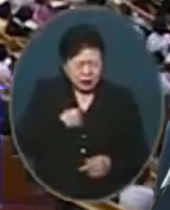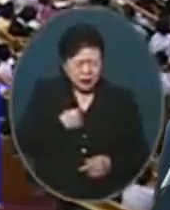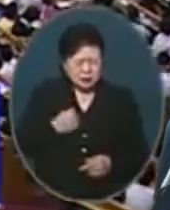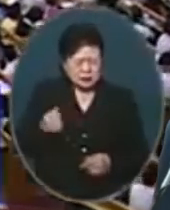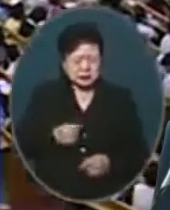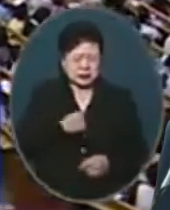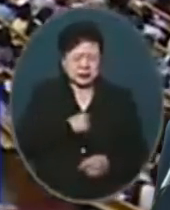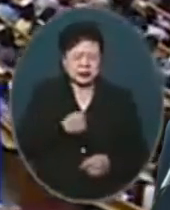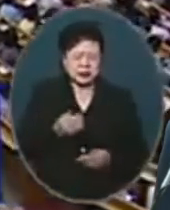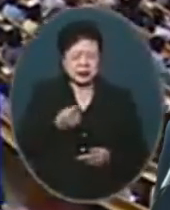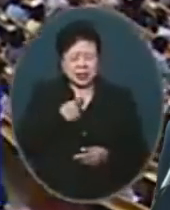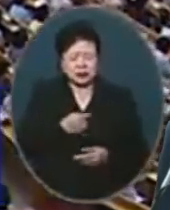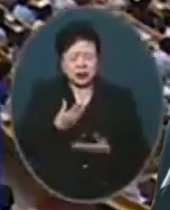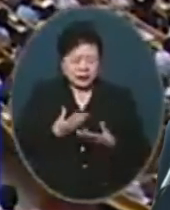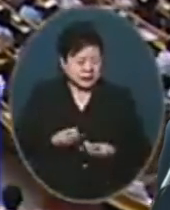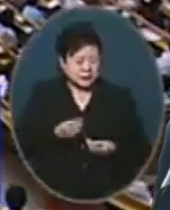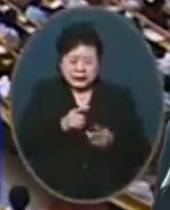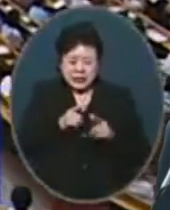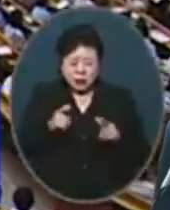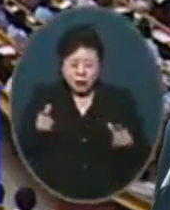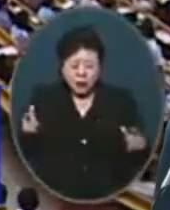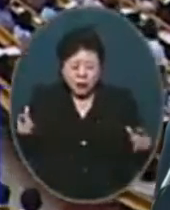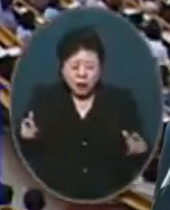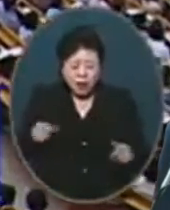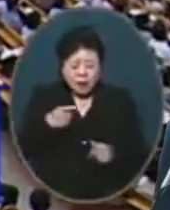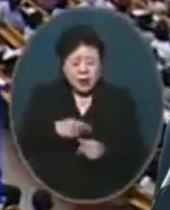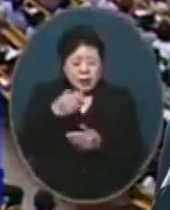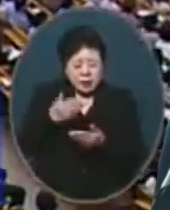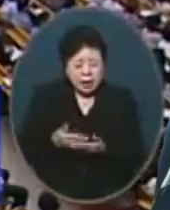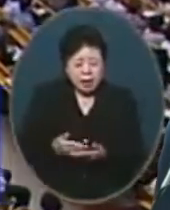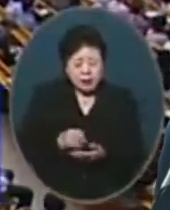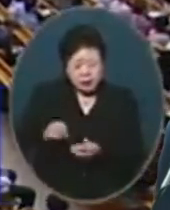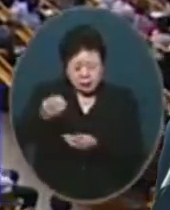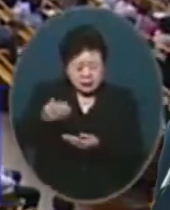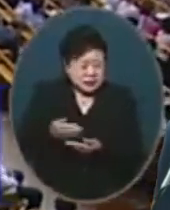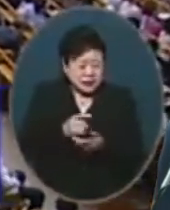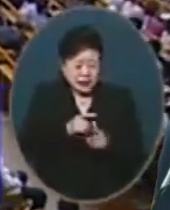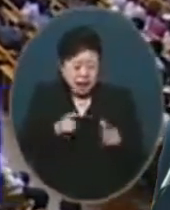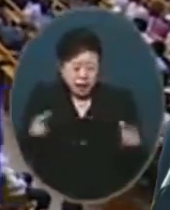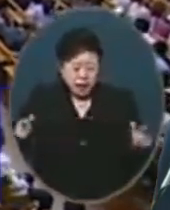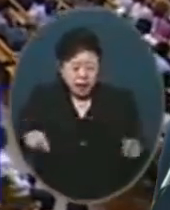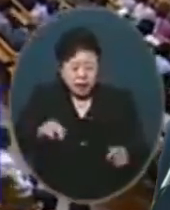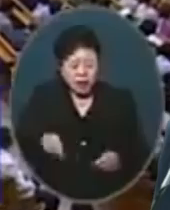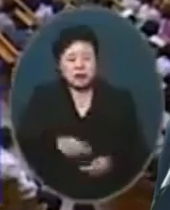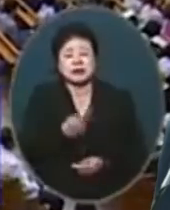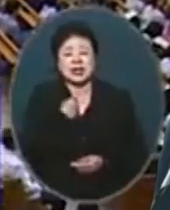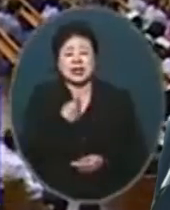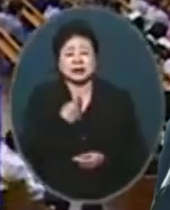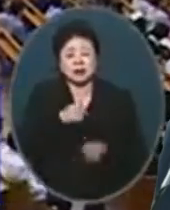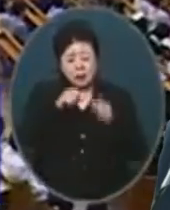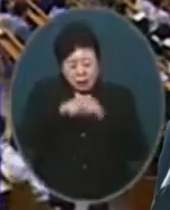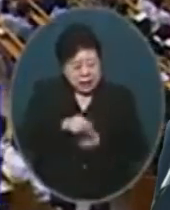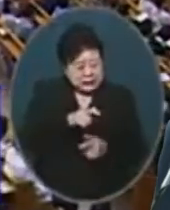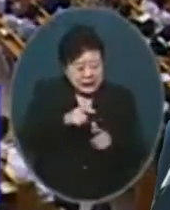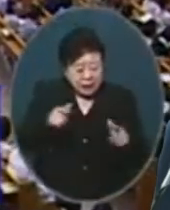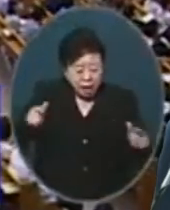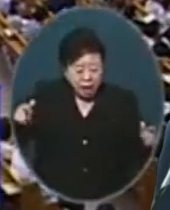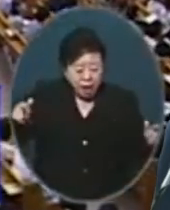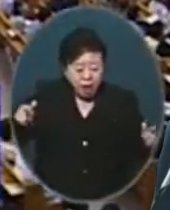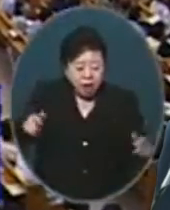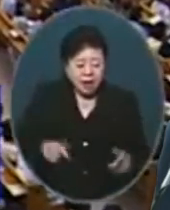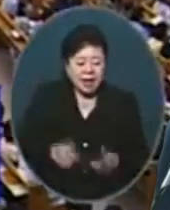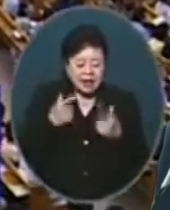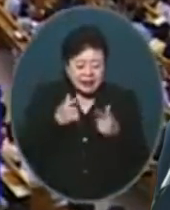답답한 일을 당하여도 낙심하지 아니하며 박해를 받아도 버림받지 아니하며 그 굴레떨림을 당하여 마지 아니하고